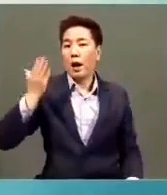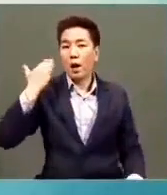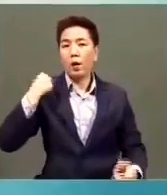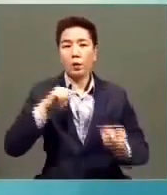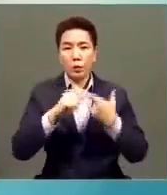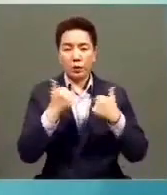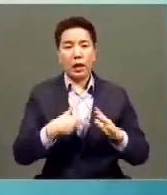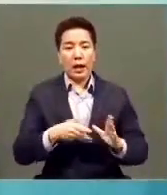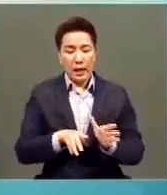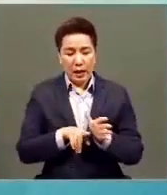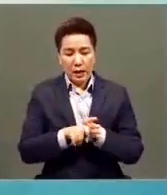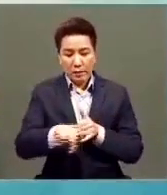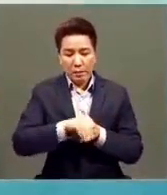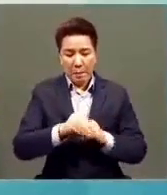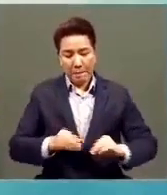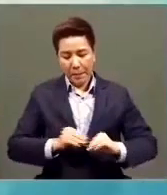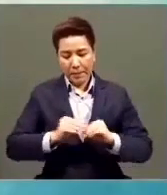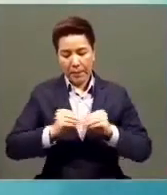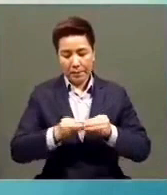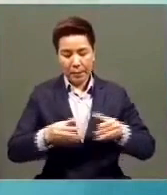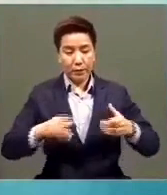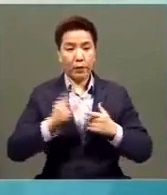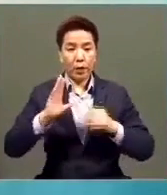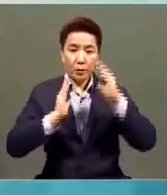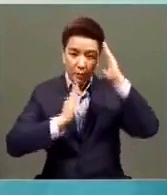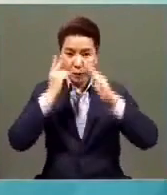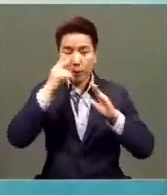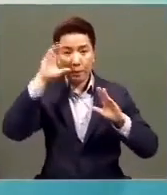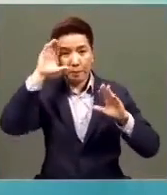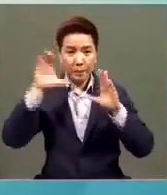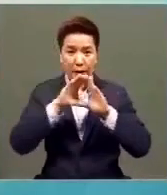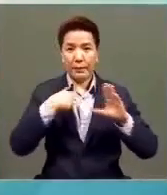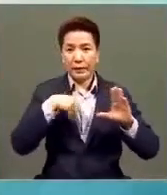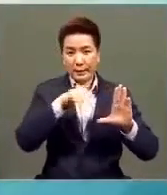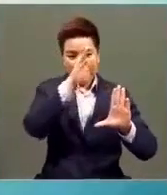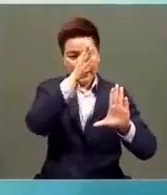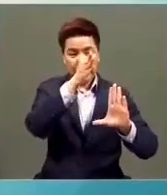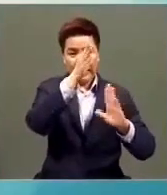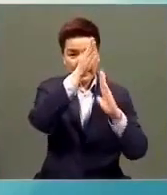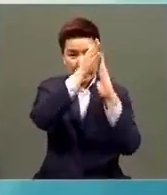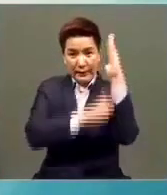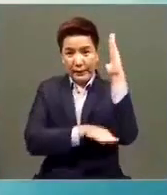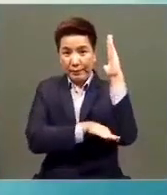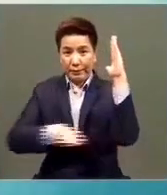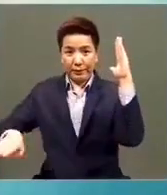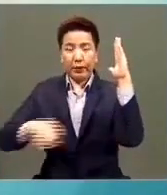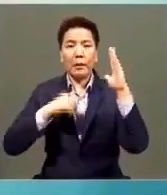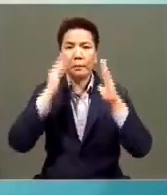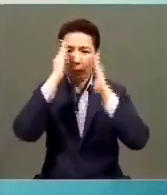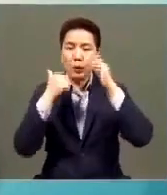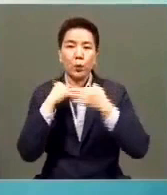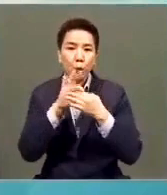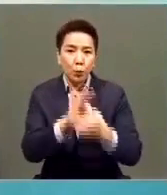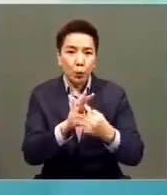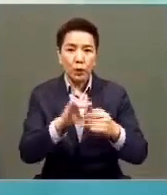เลขยังคงพุ่งสูงขึ้นนะคะถ้าดูกราฟที่อยู่ด้านข้างๆสไลด์เนี่ยนะคะจะเห็นเลยว่าตัวเลขของมาเลเซียยังน่าเป็นห่วงนะคะแล้วก็ที่ส